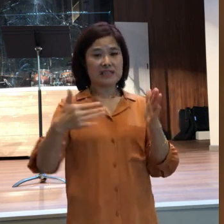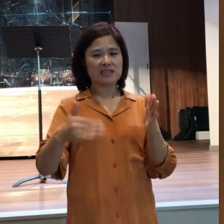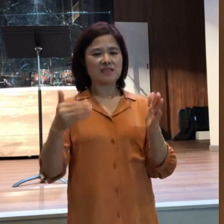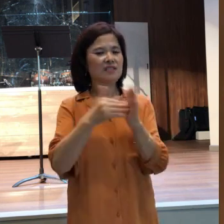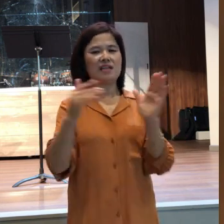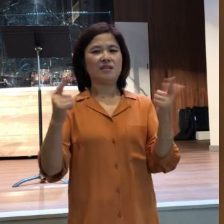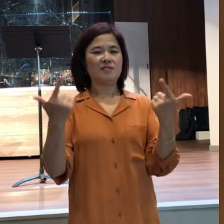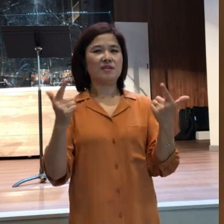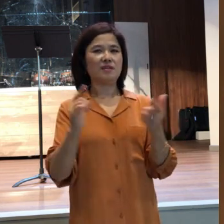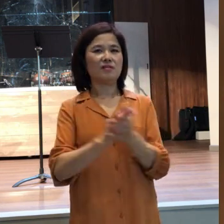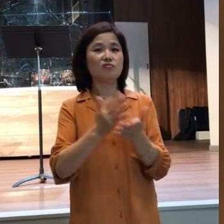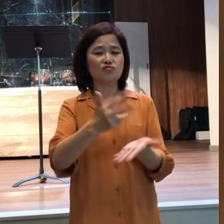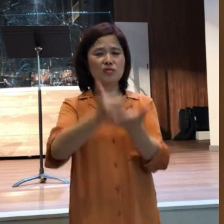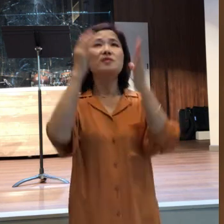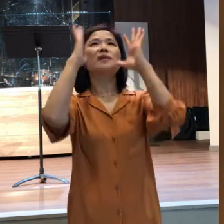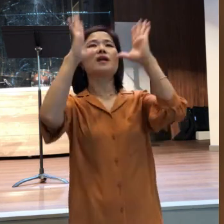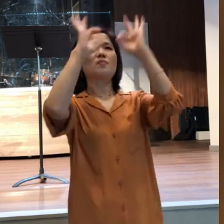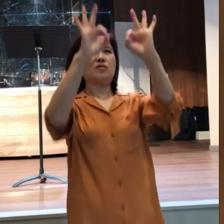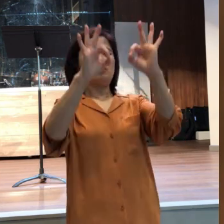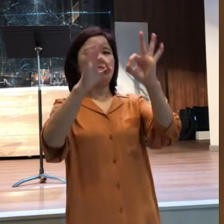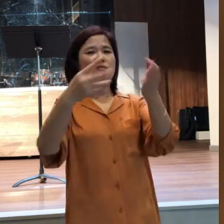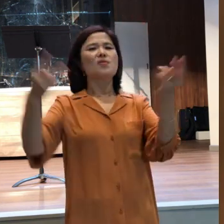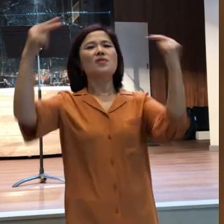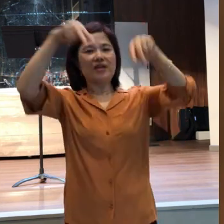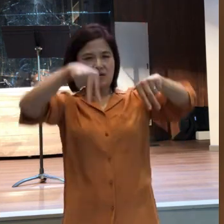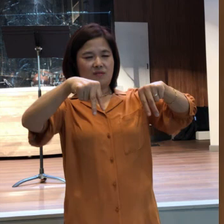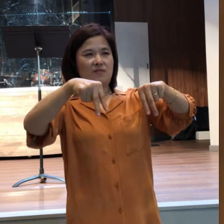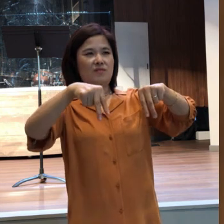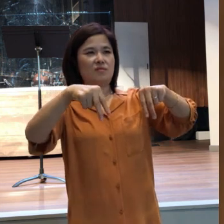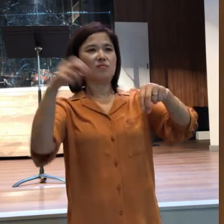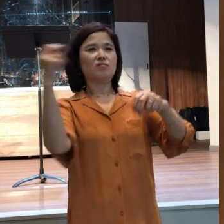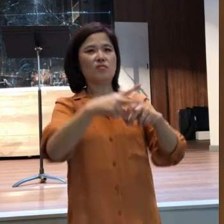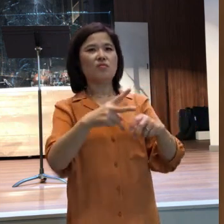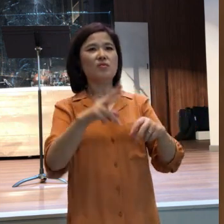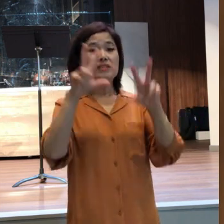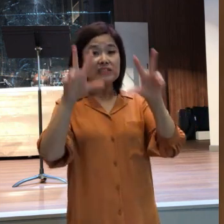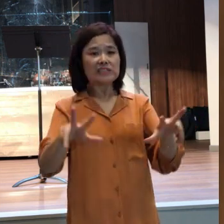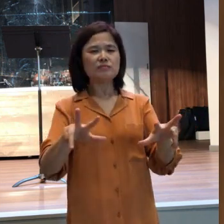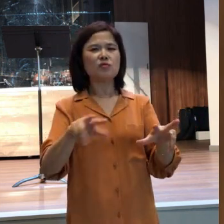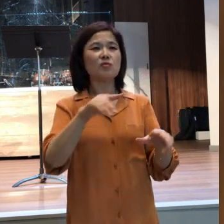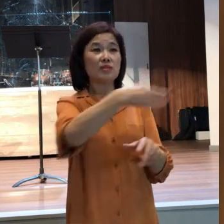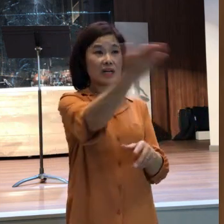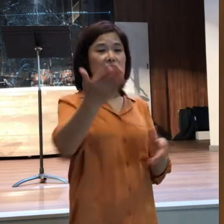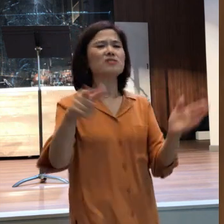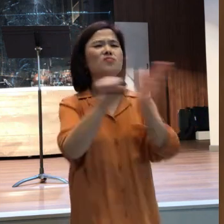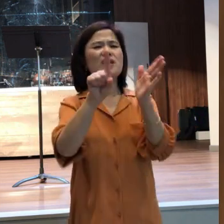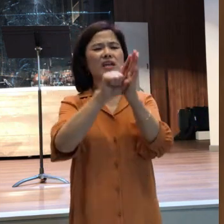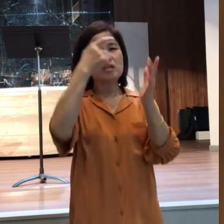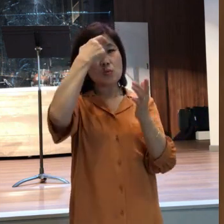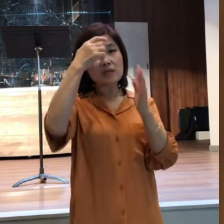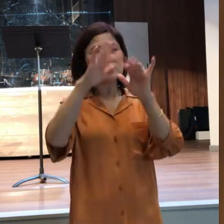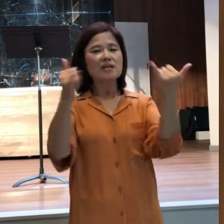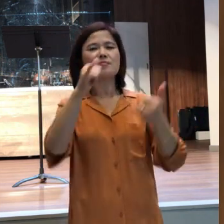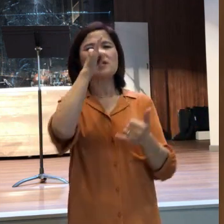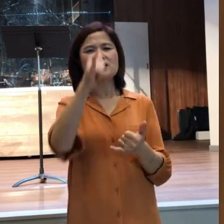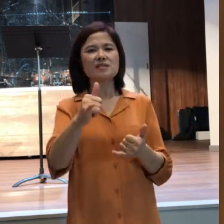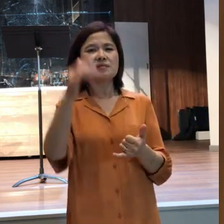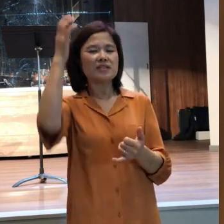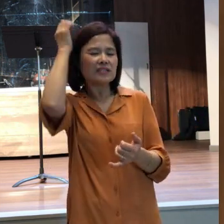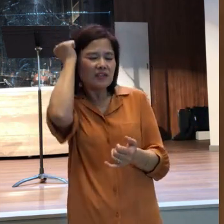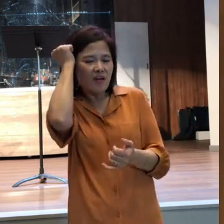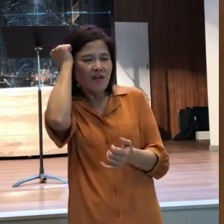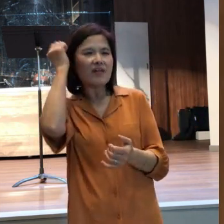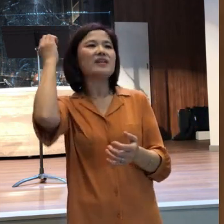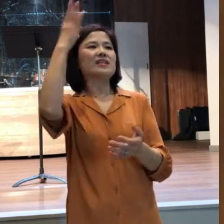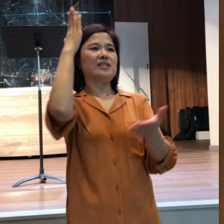주님을 바라보십시오. 그리고 일어서십시오. 또 한 가지, 지금도 당신을 위해 기도하는 사람들이 있음을 잊지